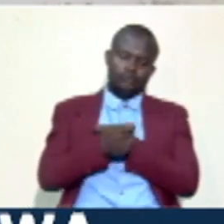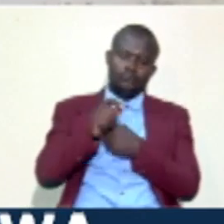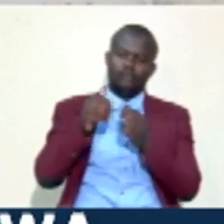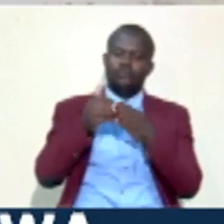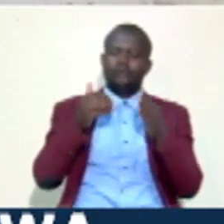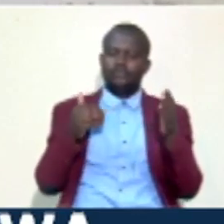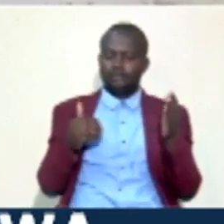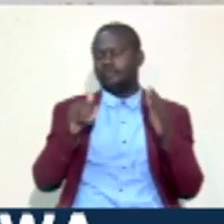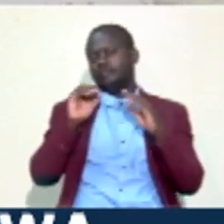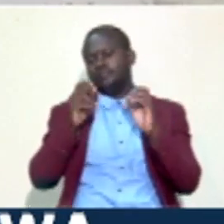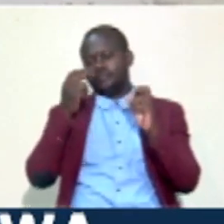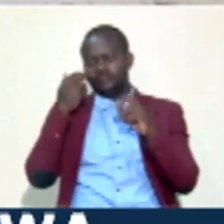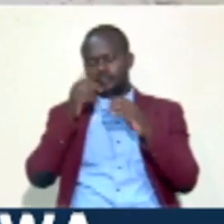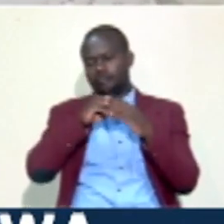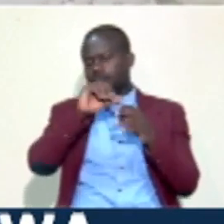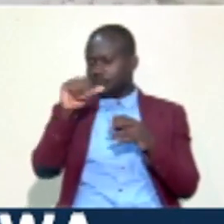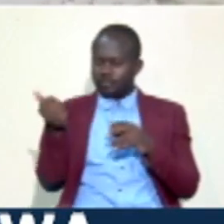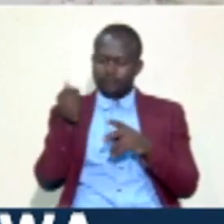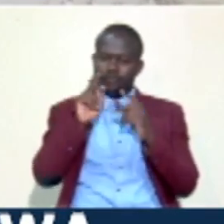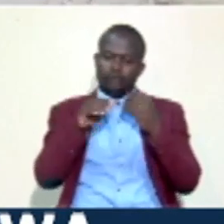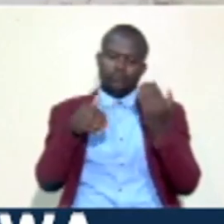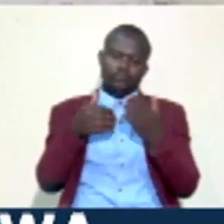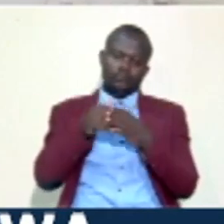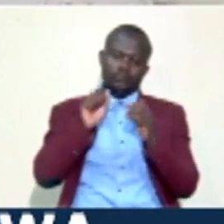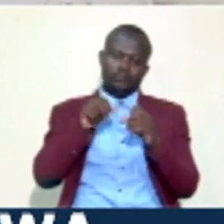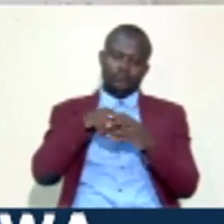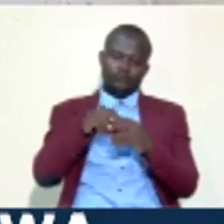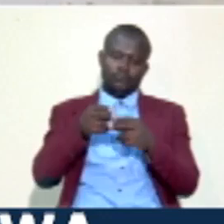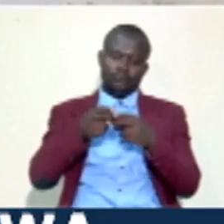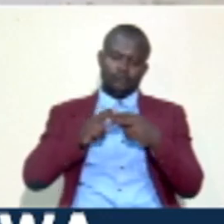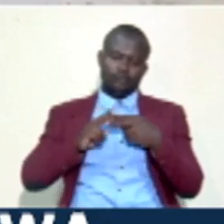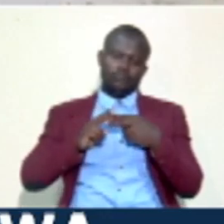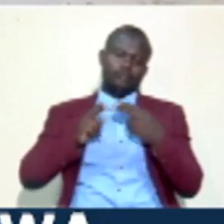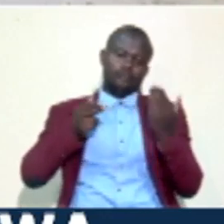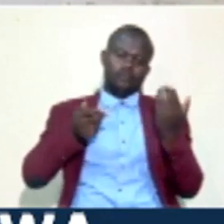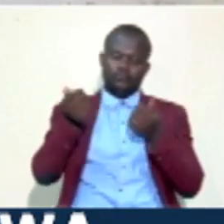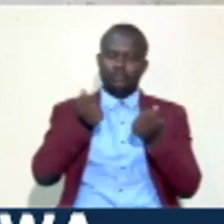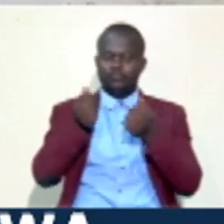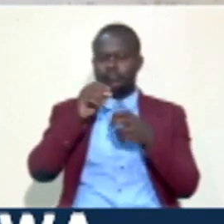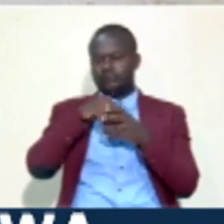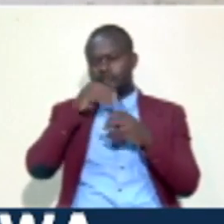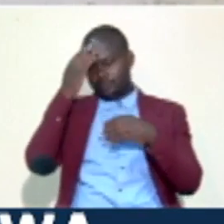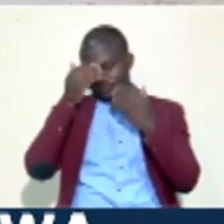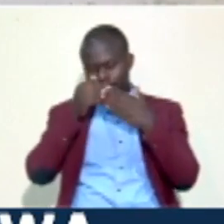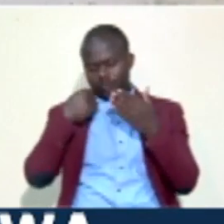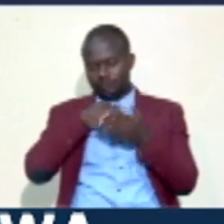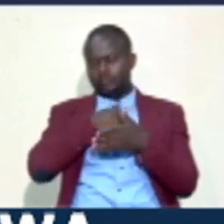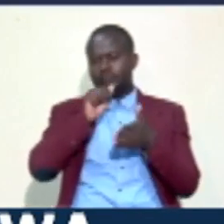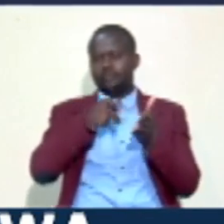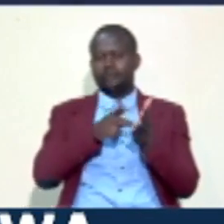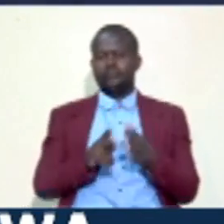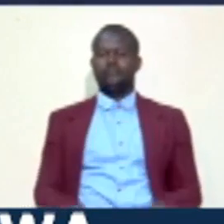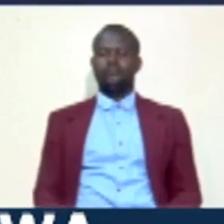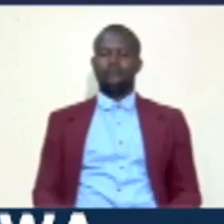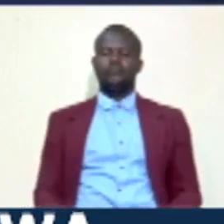yuko hari n'ahandi hantu hashobora kuba hari amadeni icyo kinyabiziga cyari kirimo kugira ngo abone kukigura. Mu